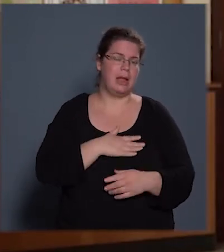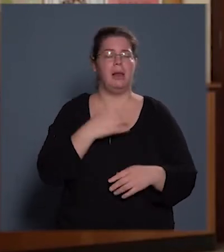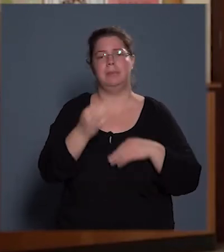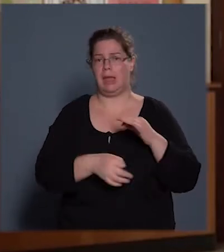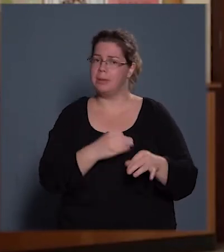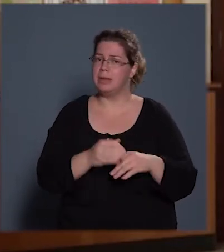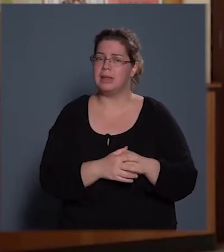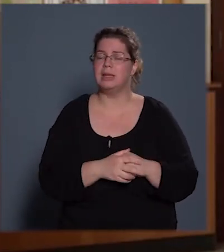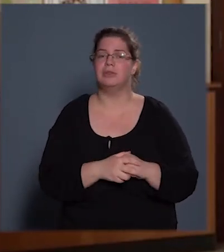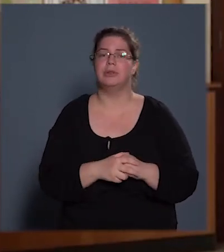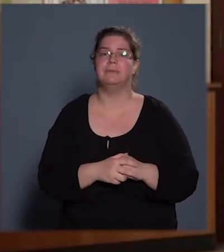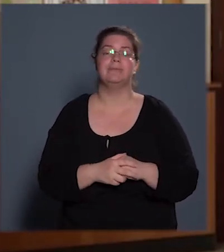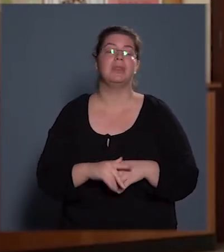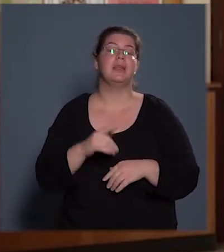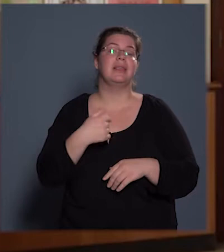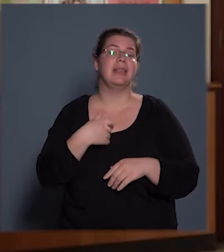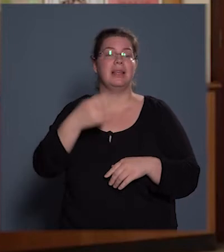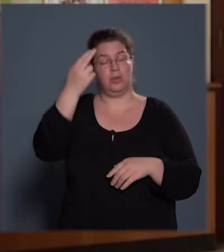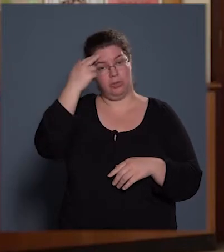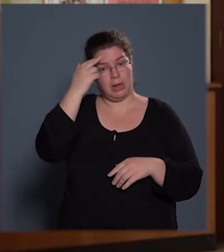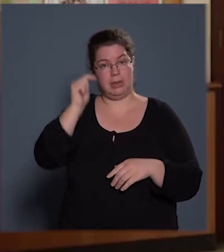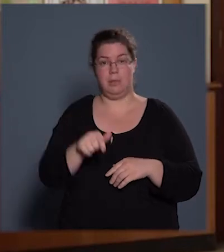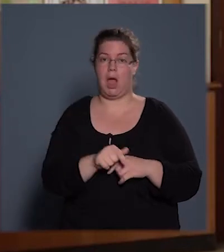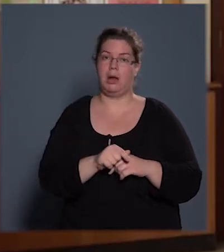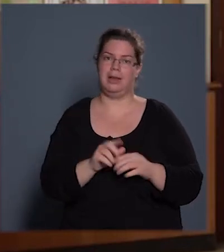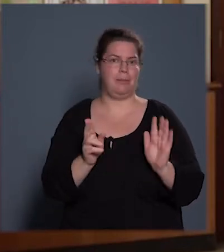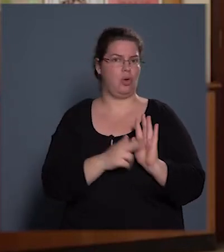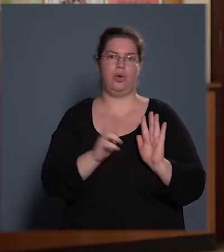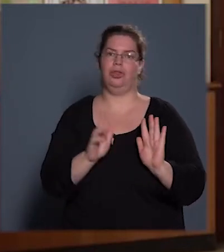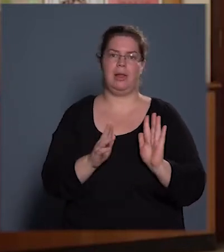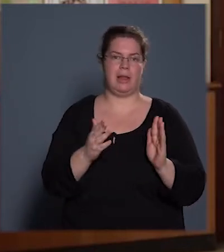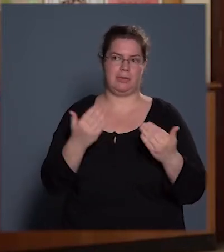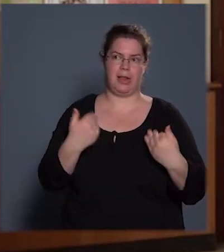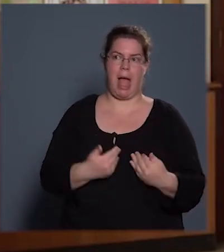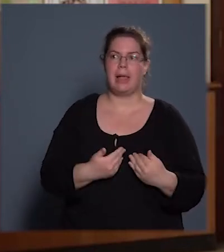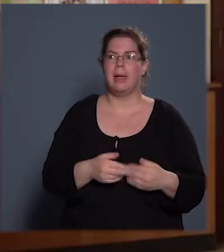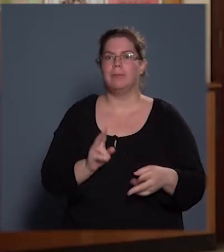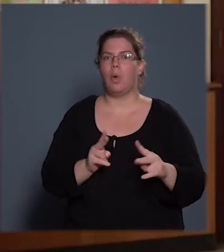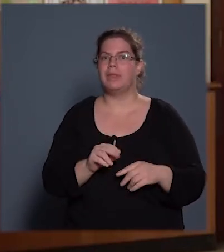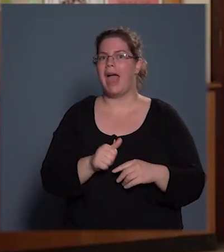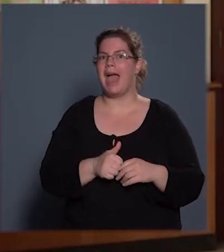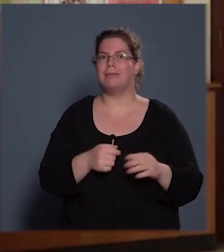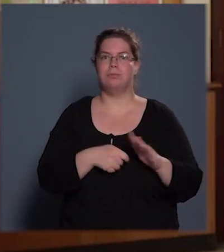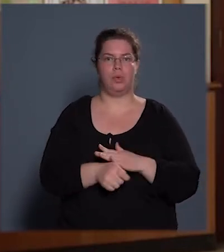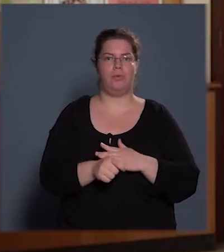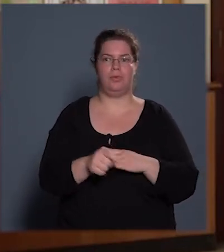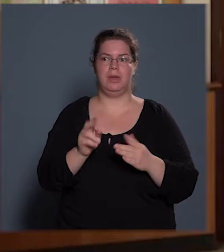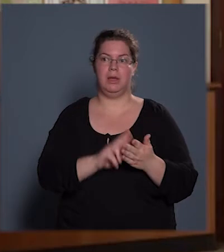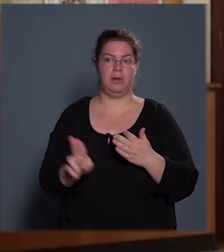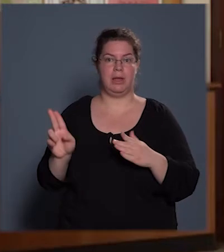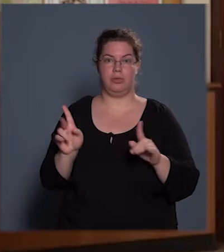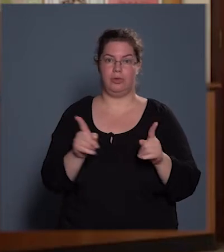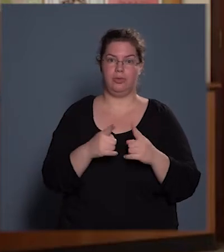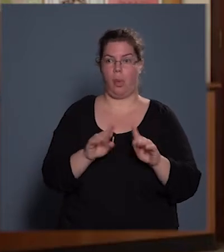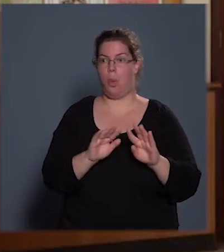Természetesen az én ismereteim arra nem jogosítanának fel engem, hogy egy profi hivatásos kórus